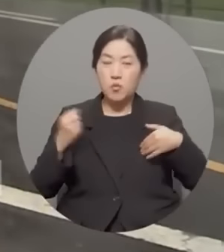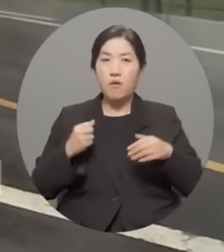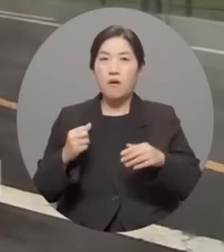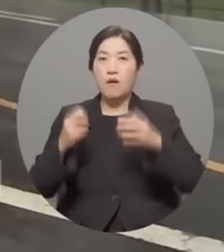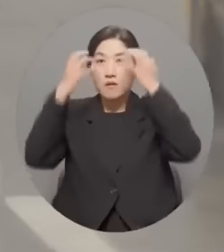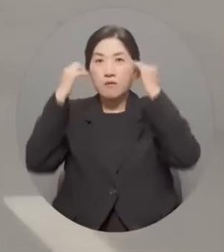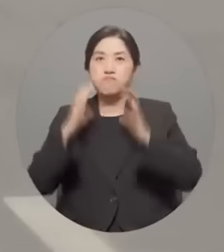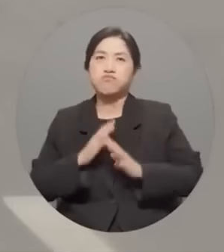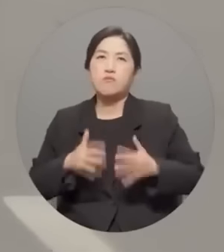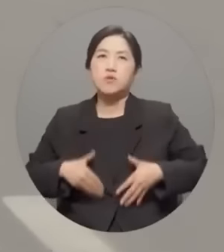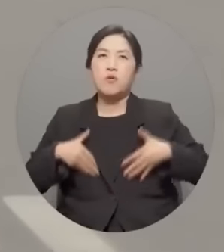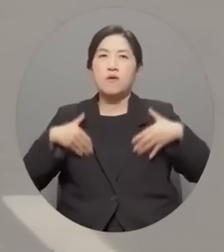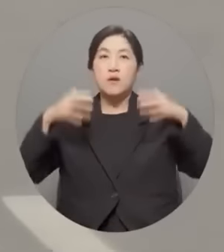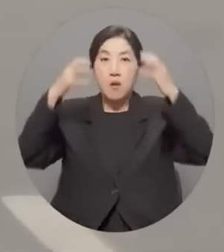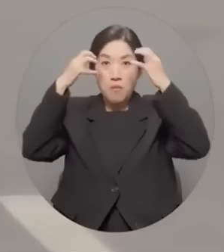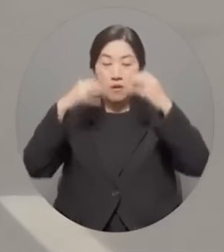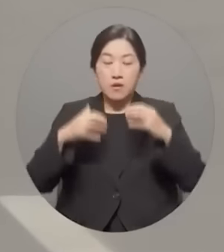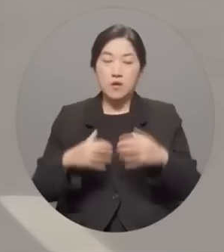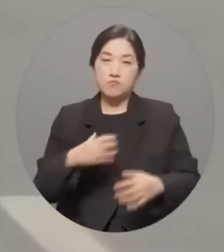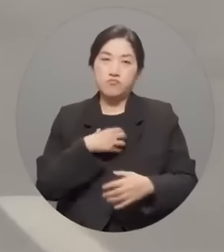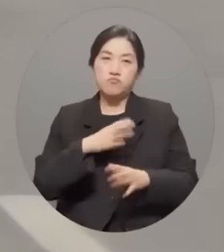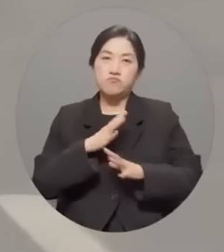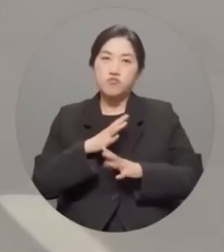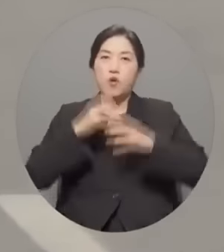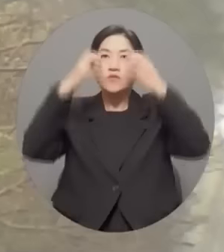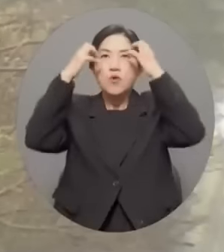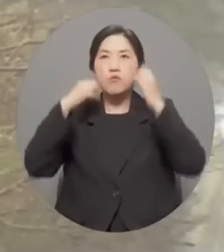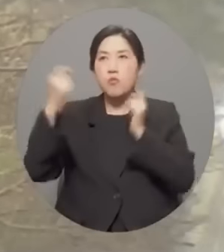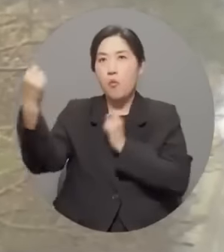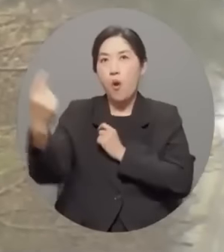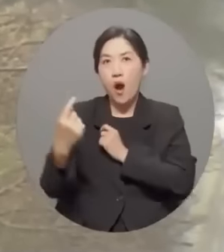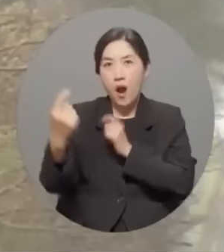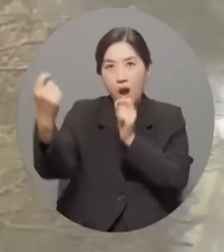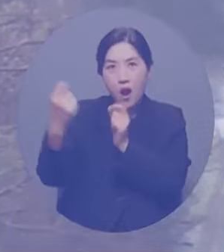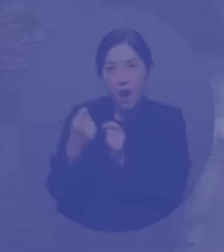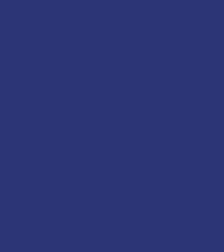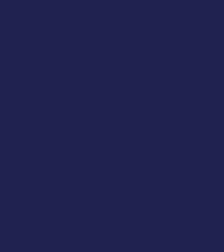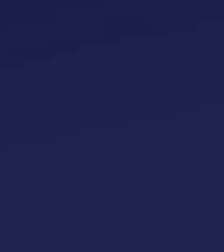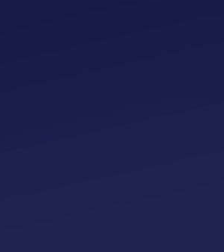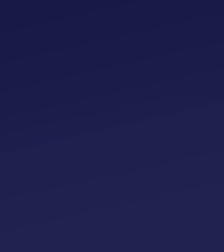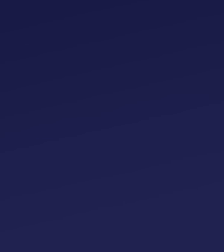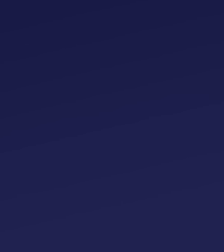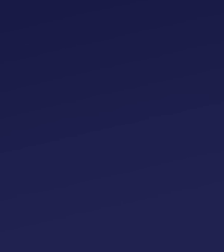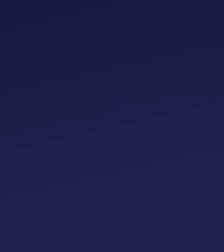다가오고 있습니다. 대비를 서둘러야겠습니다. MBC 뉴스 현인아입니다.